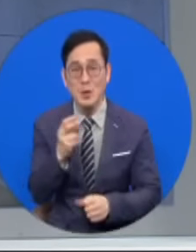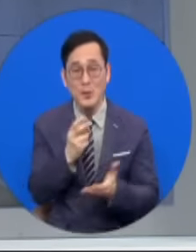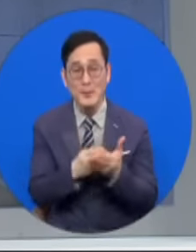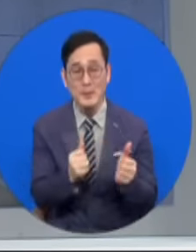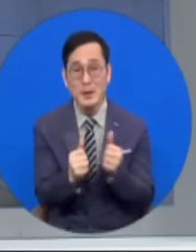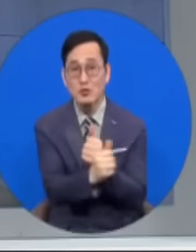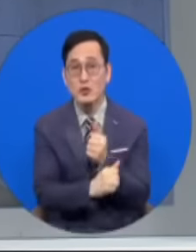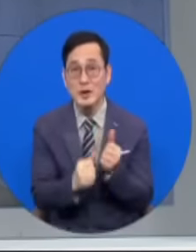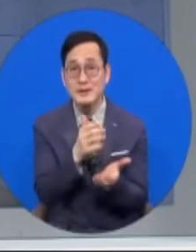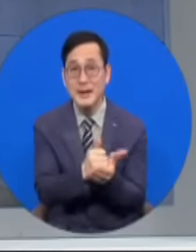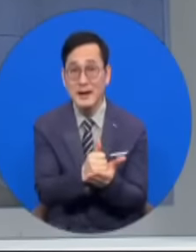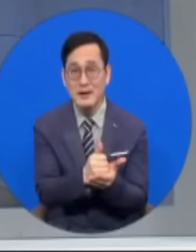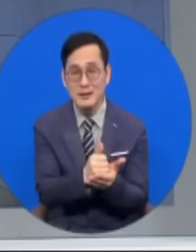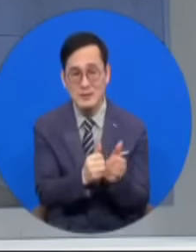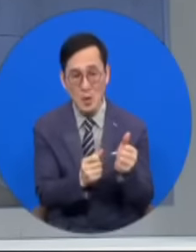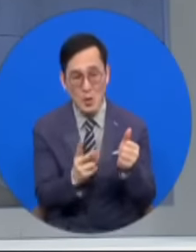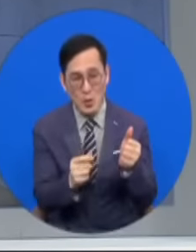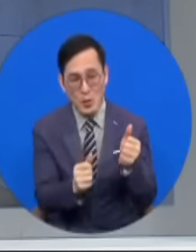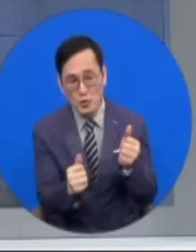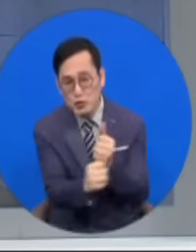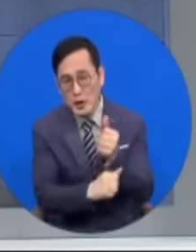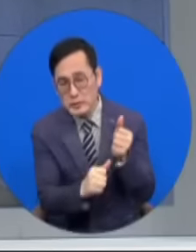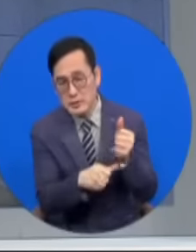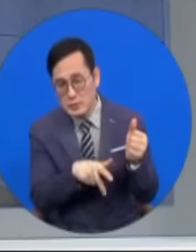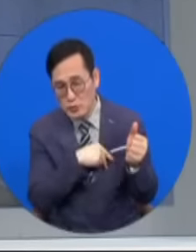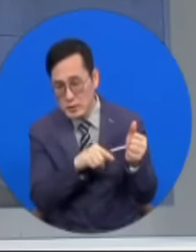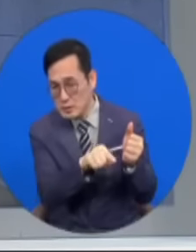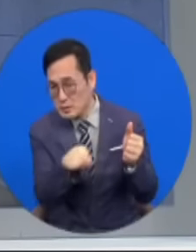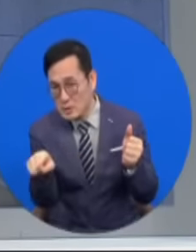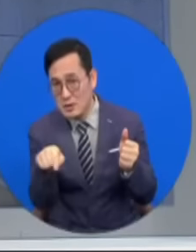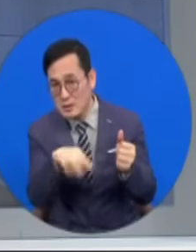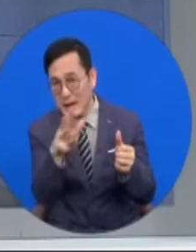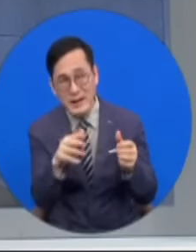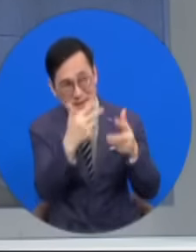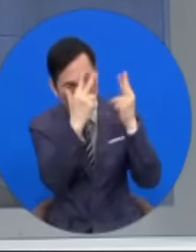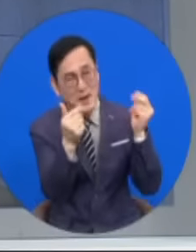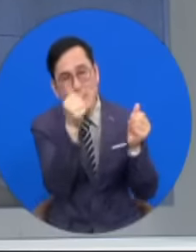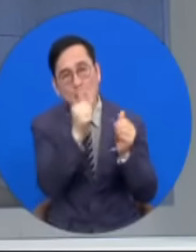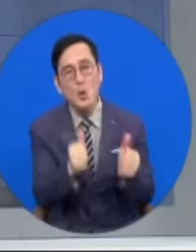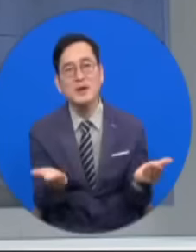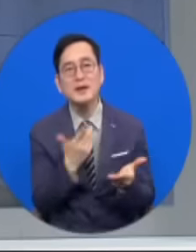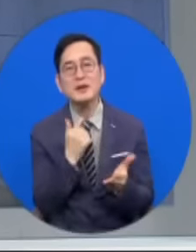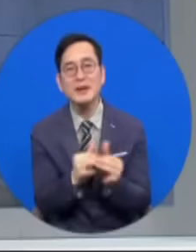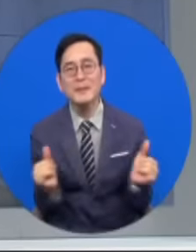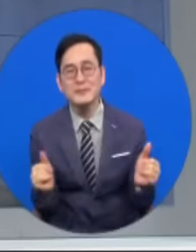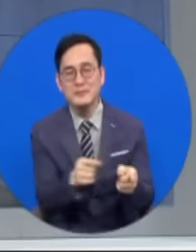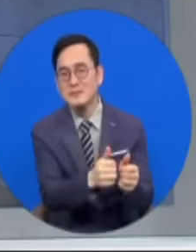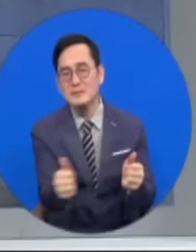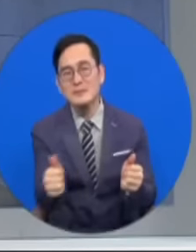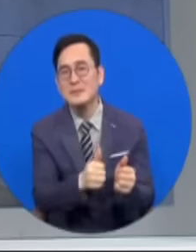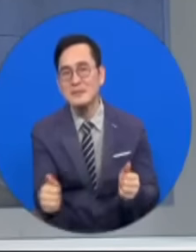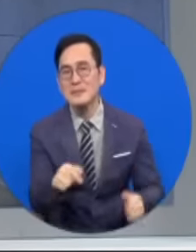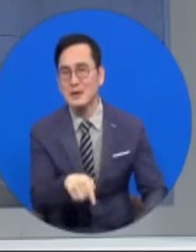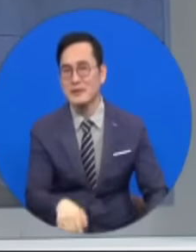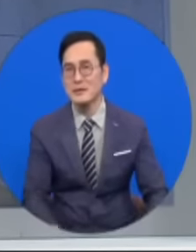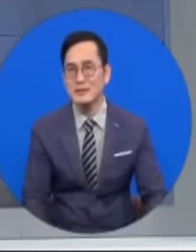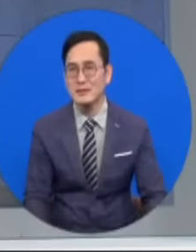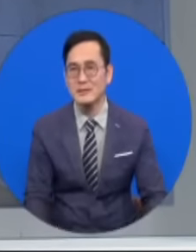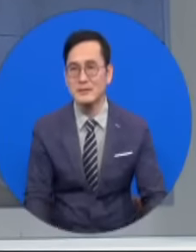변호하는 변호를 맡고 있는 변호사들도 국회 의원에 대해서 포진돼 있습니다 이렇게 되면 피의자